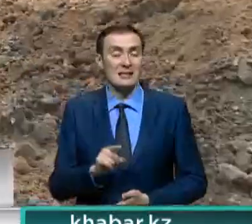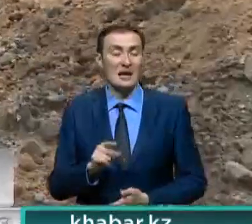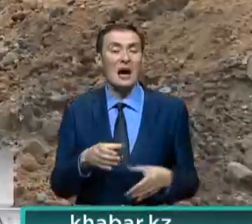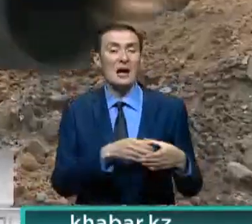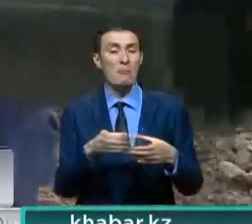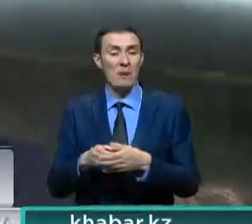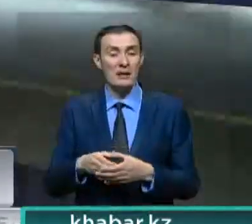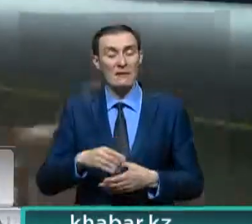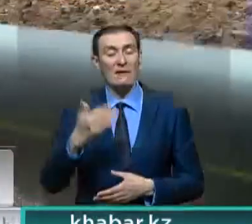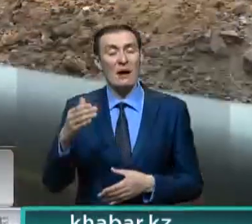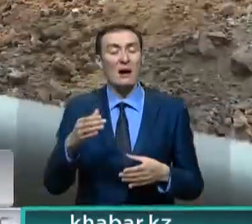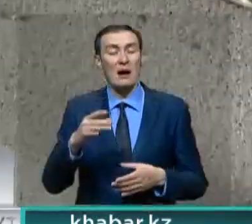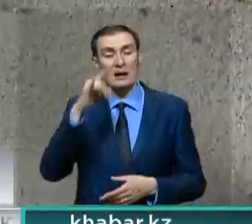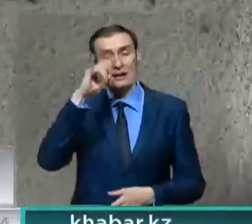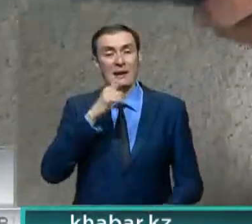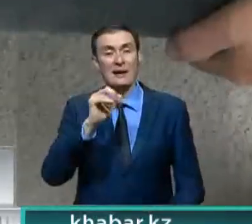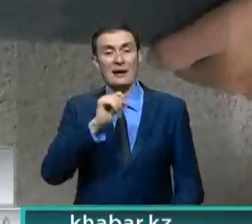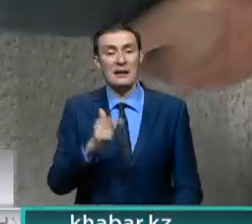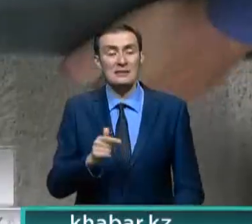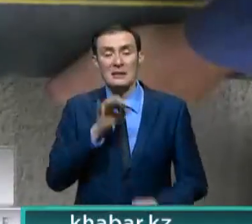юрлиц в «Казахгазе» не обозначили.